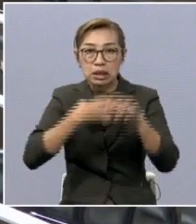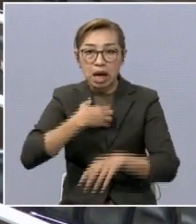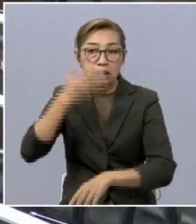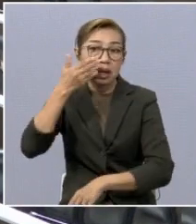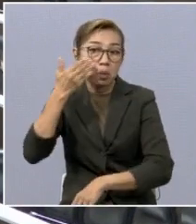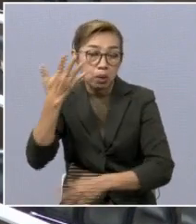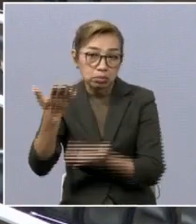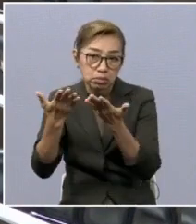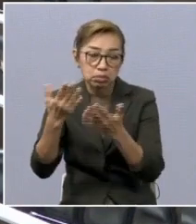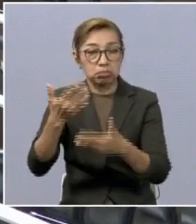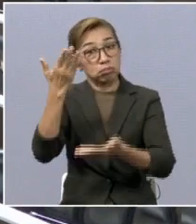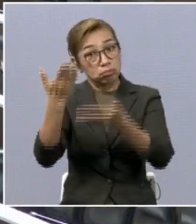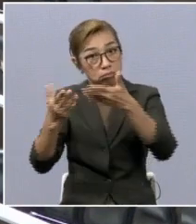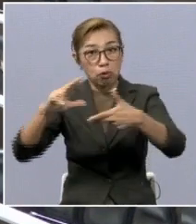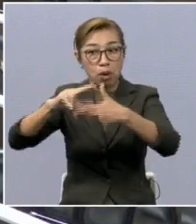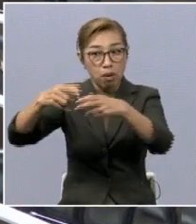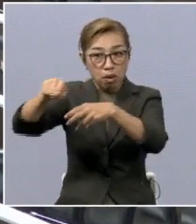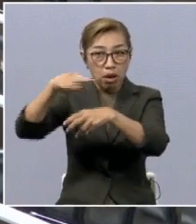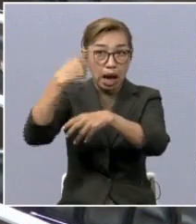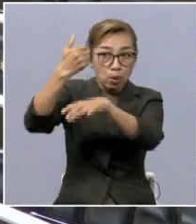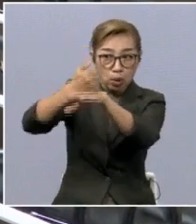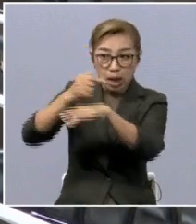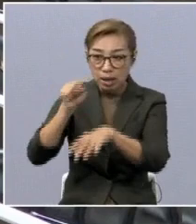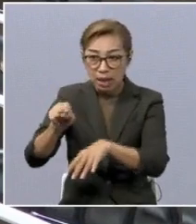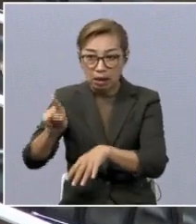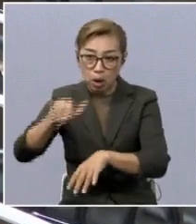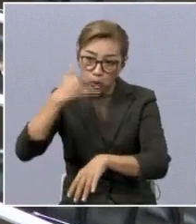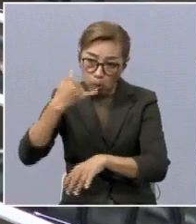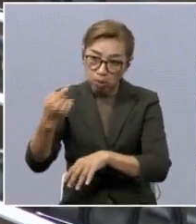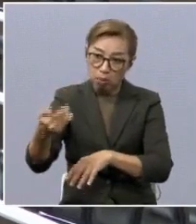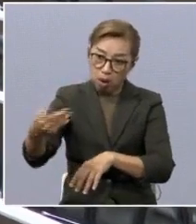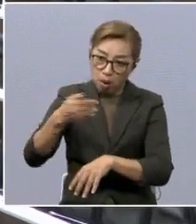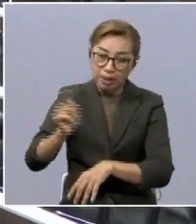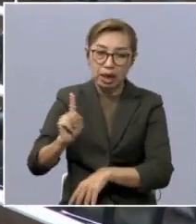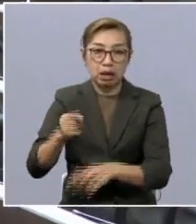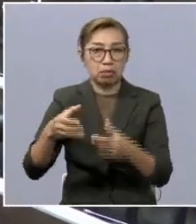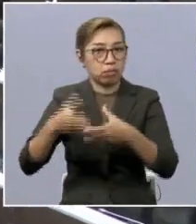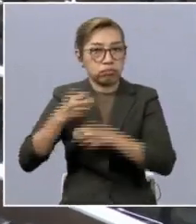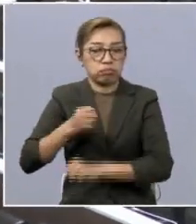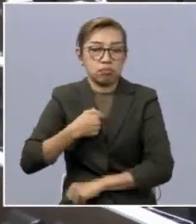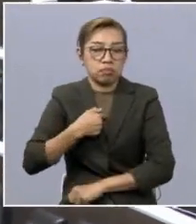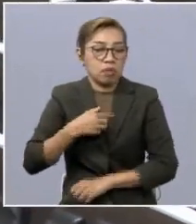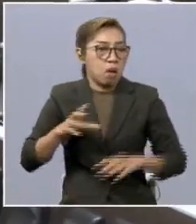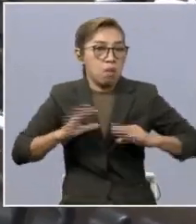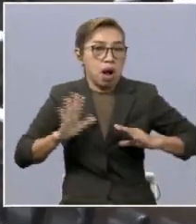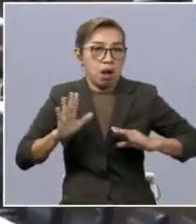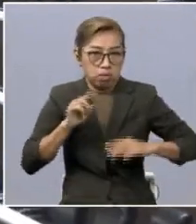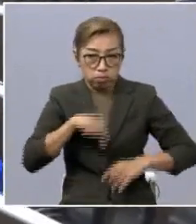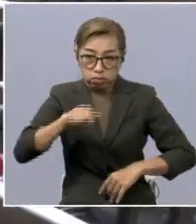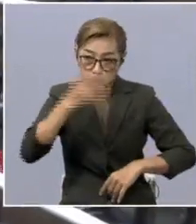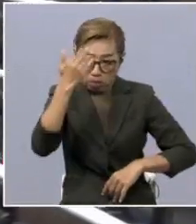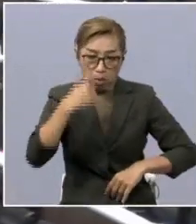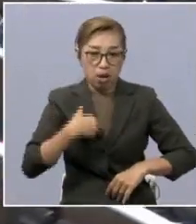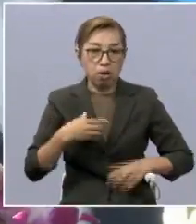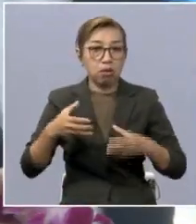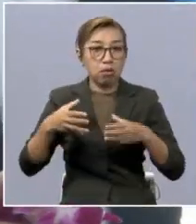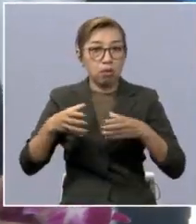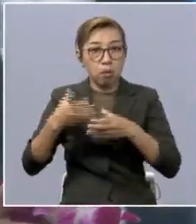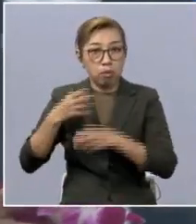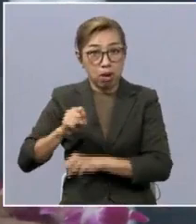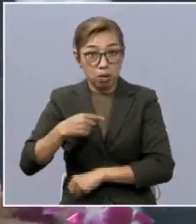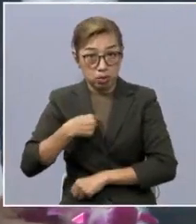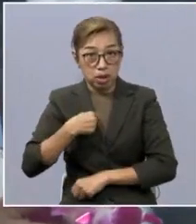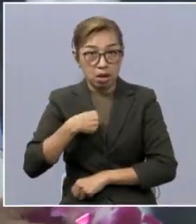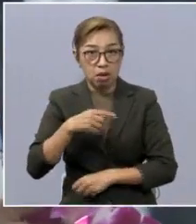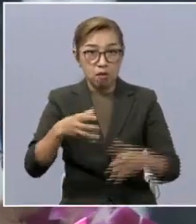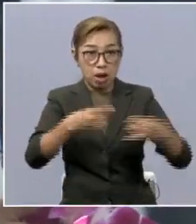ารัฐสั่งกันแน่นะฮะทีนี้พรรคประชาธิปัตย์เองเนี่ยเบื้องต้นคือไม่เอาด้วยนะเพราะว่าพรรคไม่ได้ตกเป็นเป้าฝ่ายค้านในการอภิ